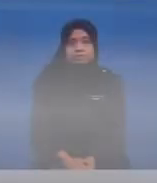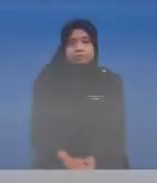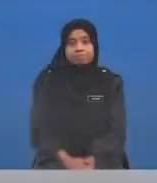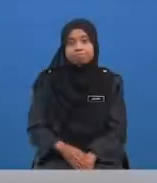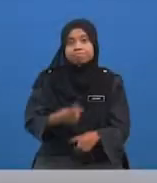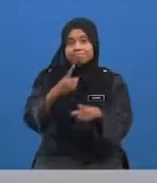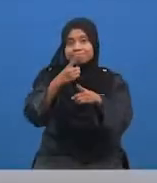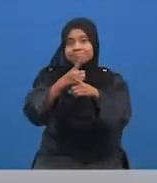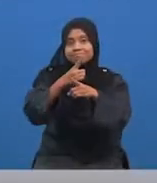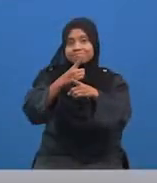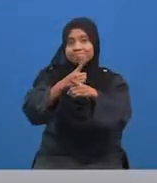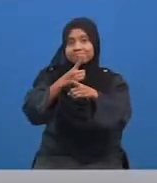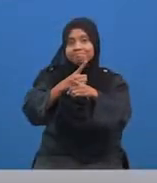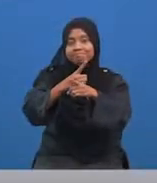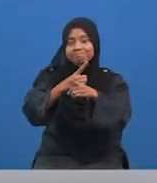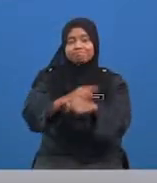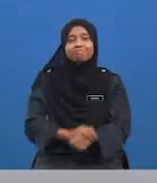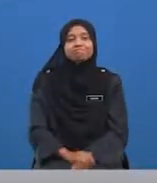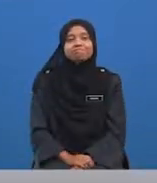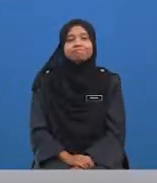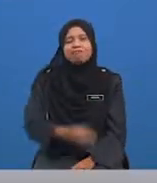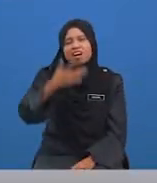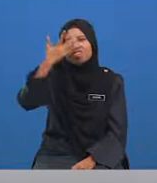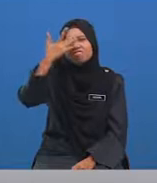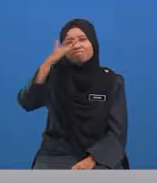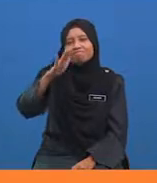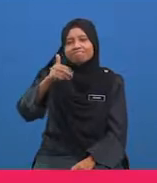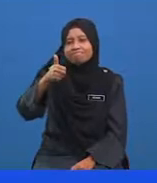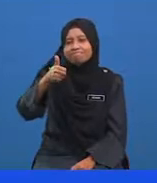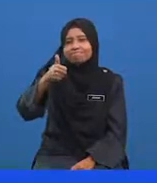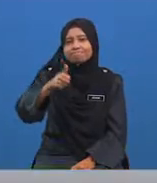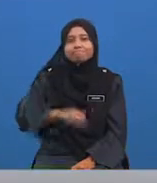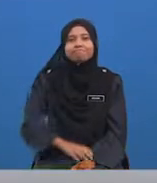Ya, tepat sekali murid-murid jawab. Pandai murid-murid.